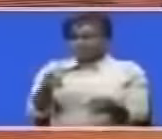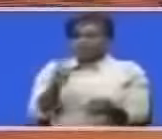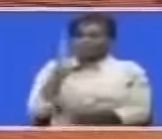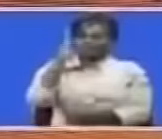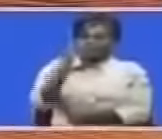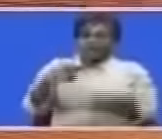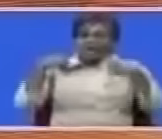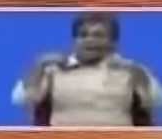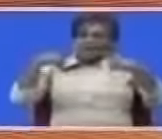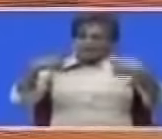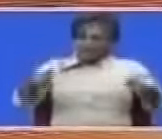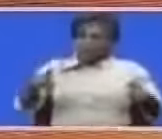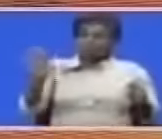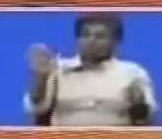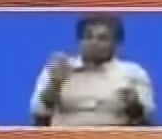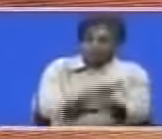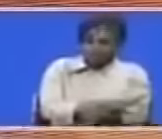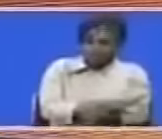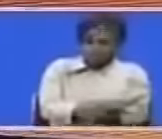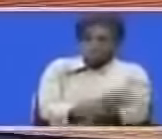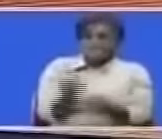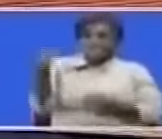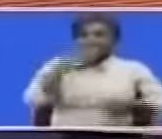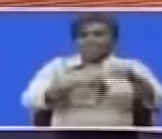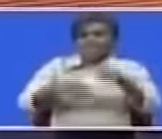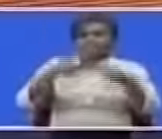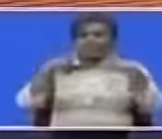watakuwa nakuletea taarifa kamili kuhusiana na matokeo ya uchaguzi.